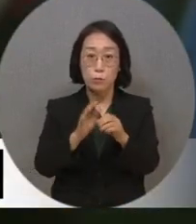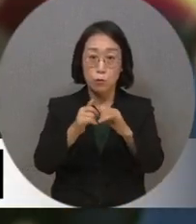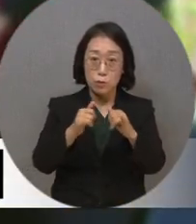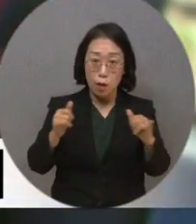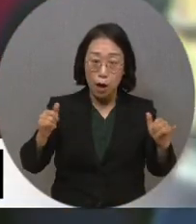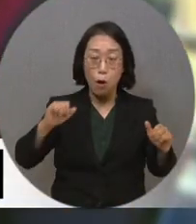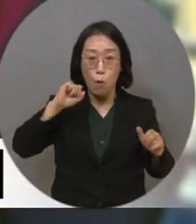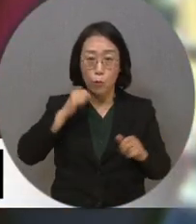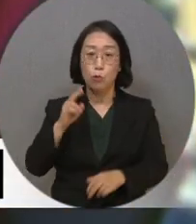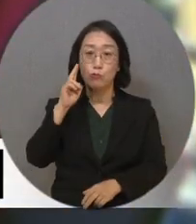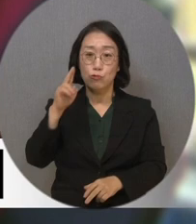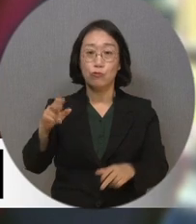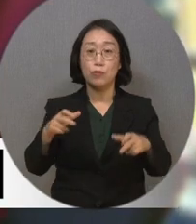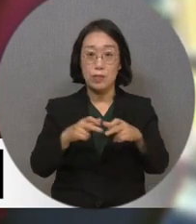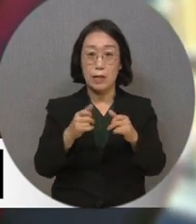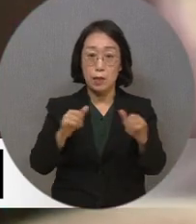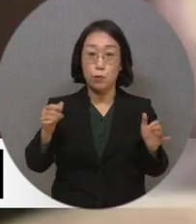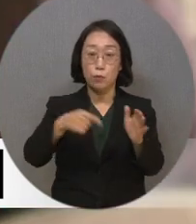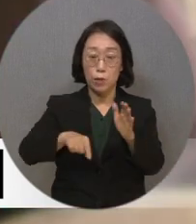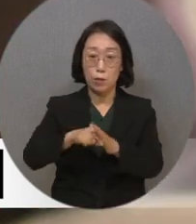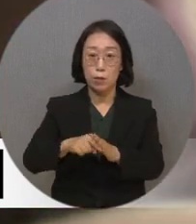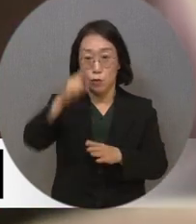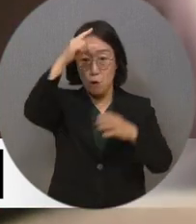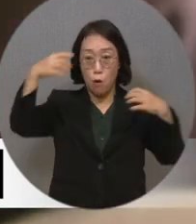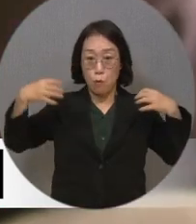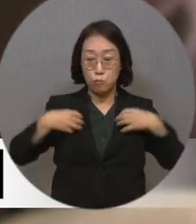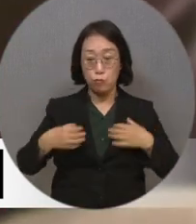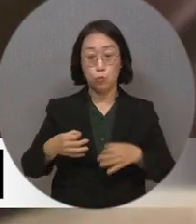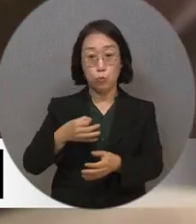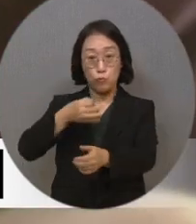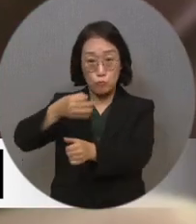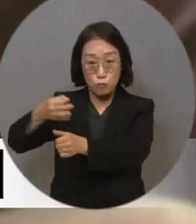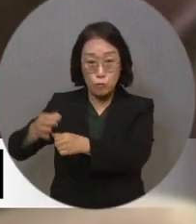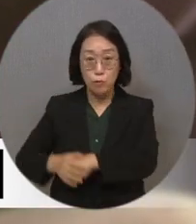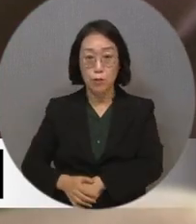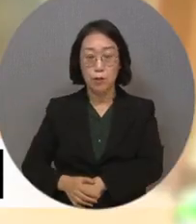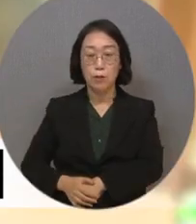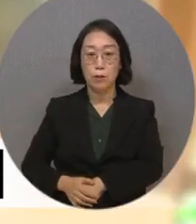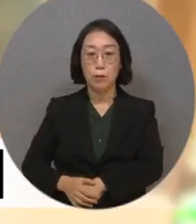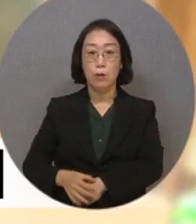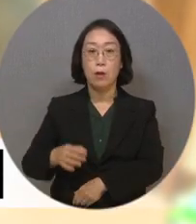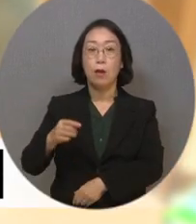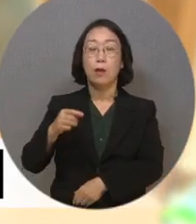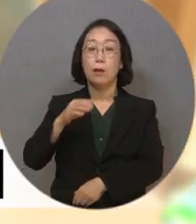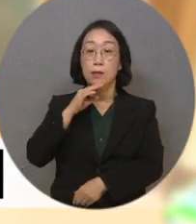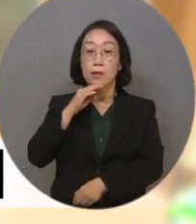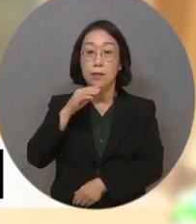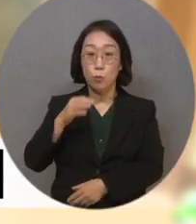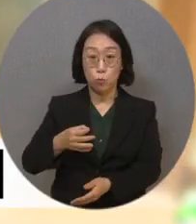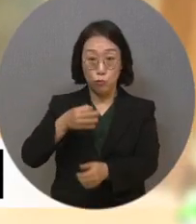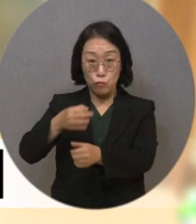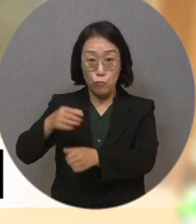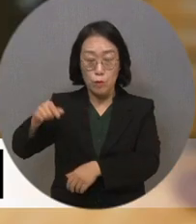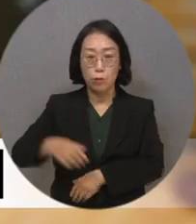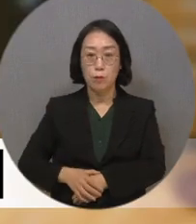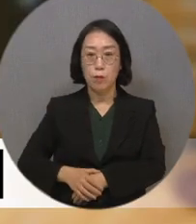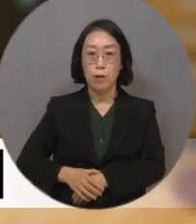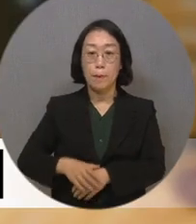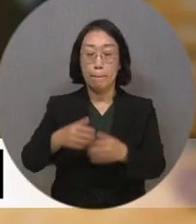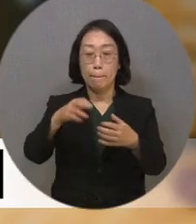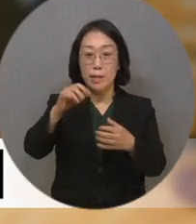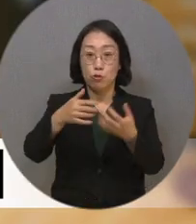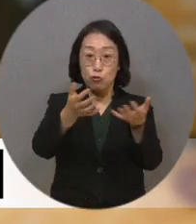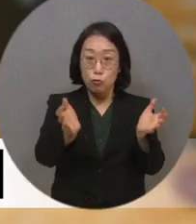최중증 장애인을 위해 정부가 지급하는 장애인 활동 지원 가산 급여 지난 10일 더불어민주당